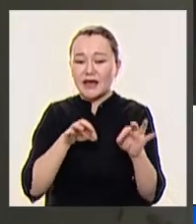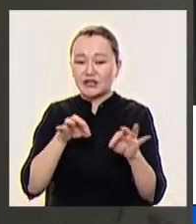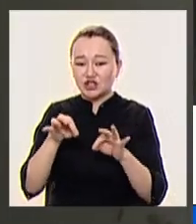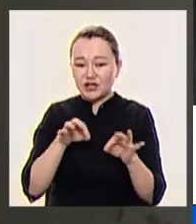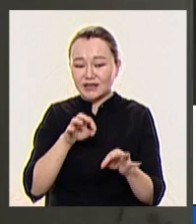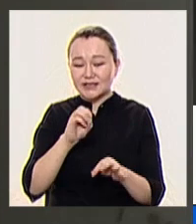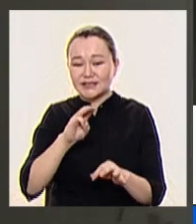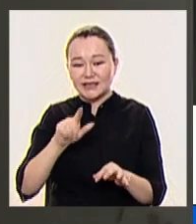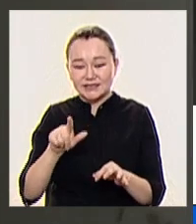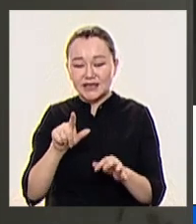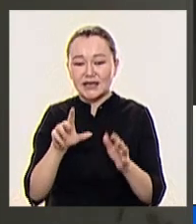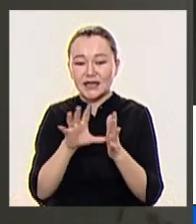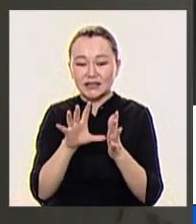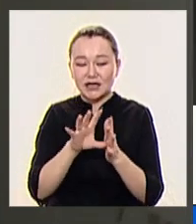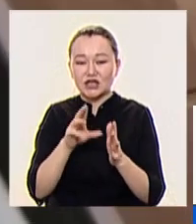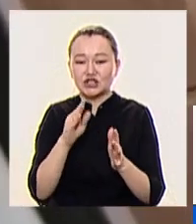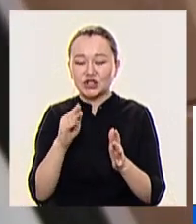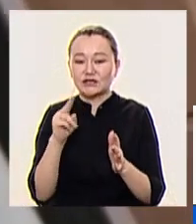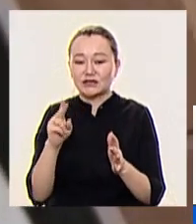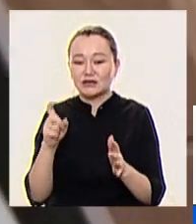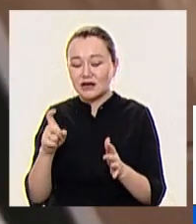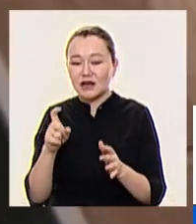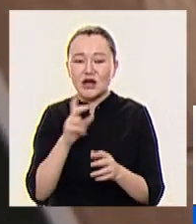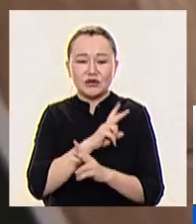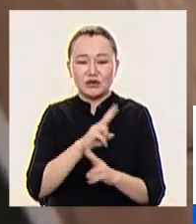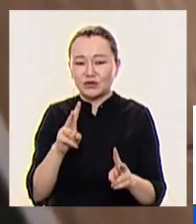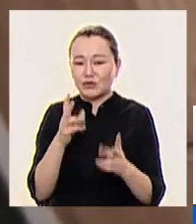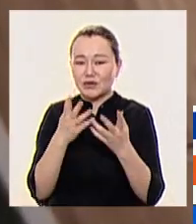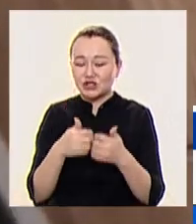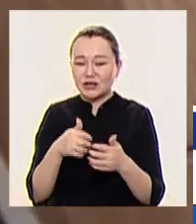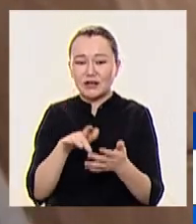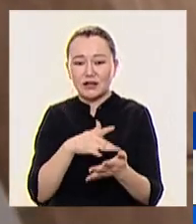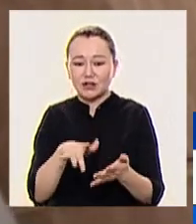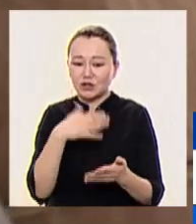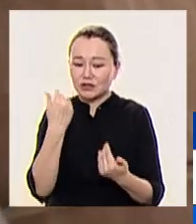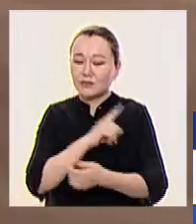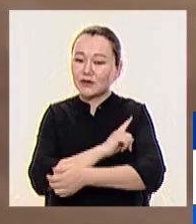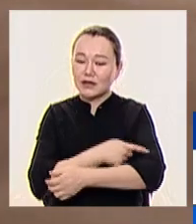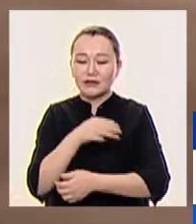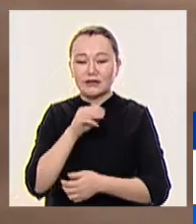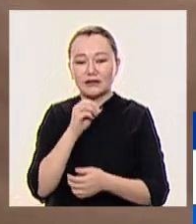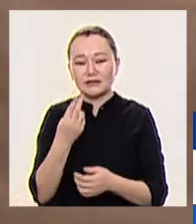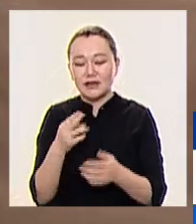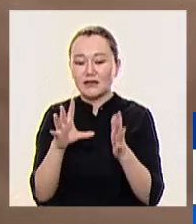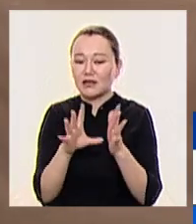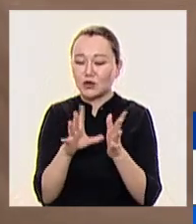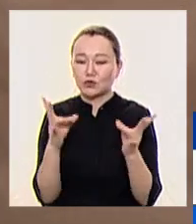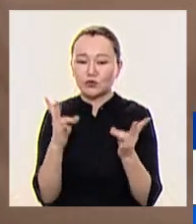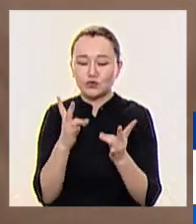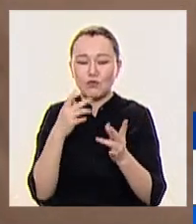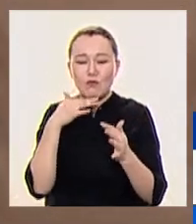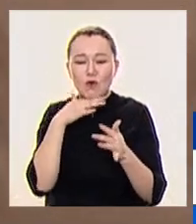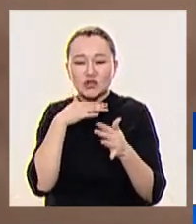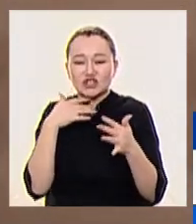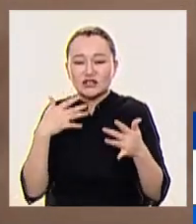сетей в рамках модернизации ЖКХ. Никто пока не подсчитал, хватит ли мощностей ТЭЦ, ведь энергии понадобится гораздо больше.